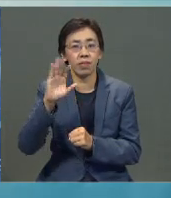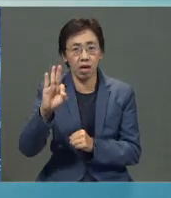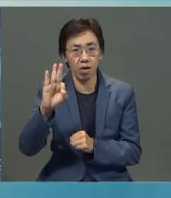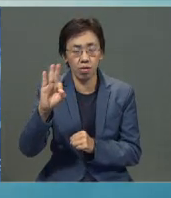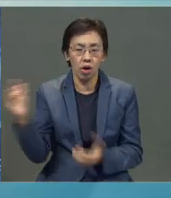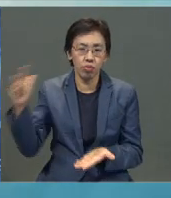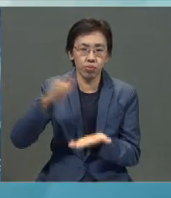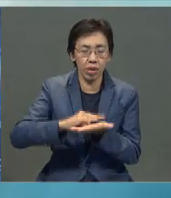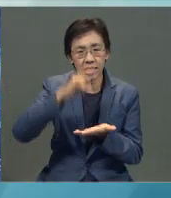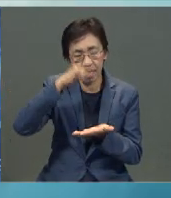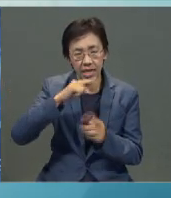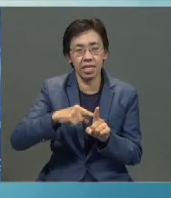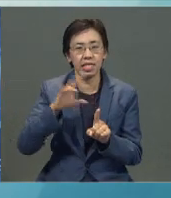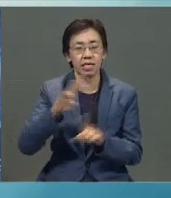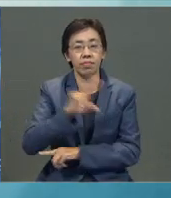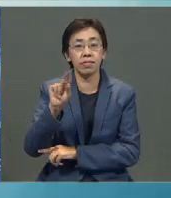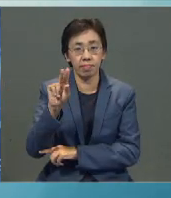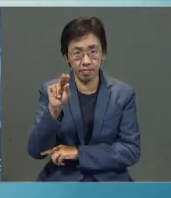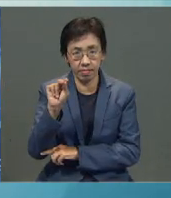ปีแล้วก็เดินทางมาถึงไทยวันที่ 30